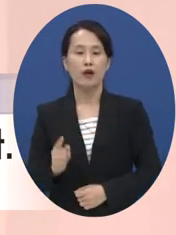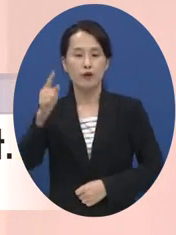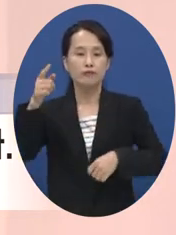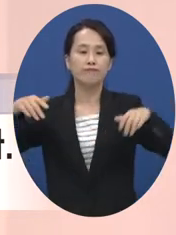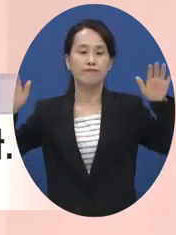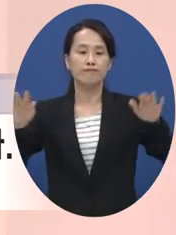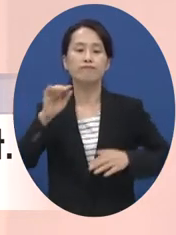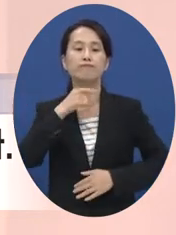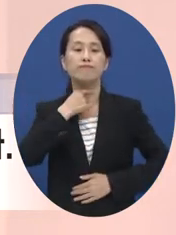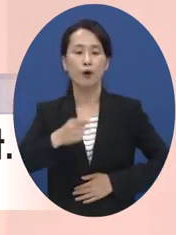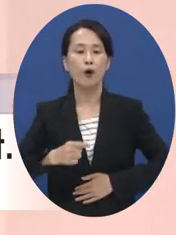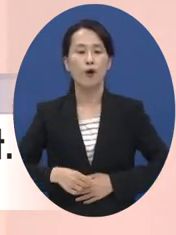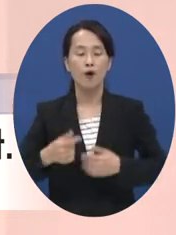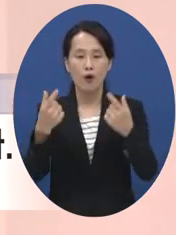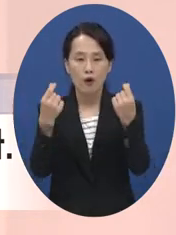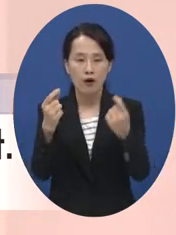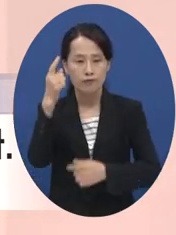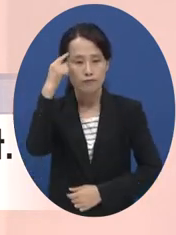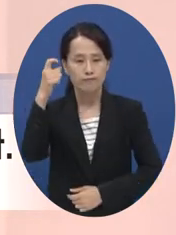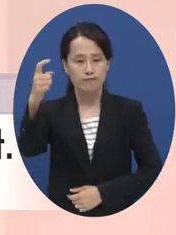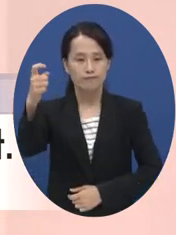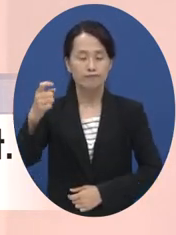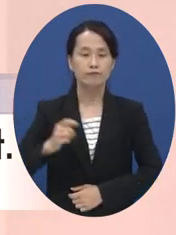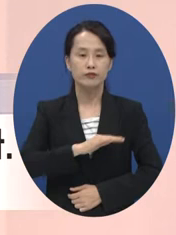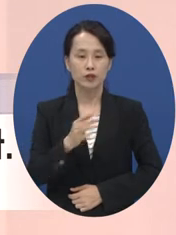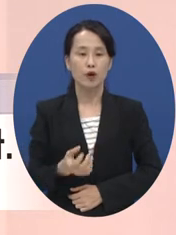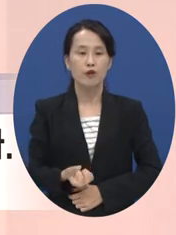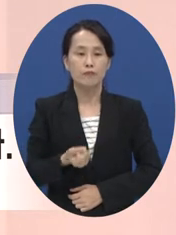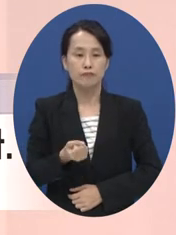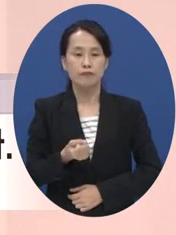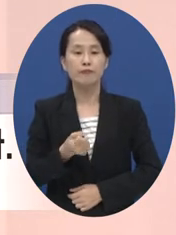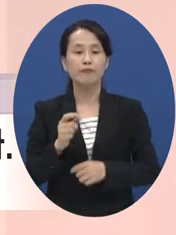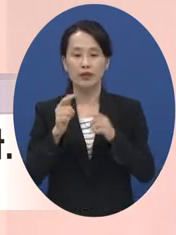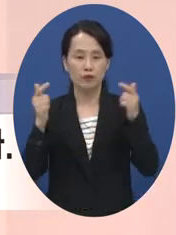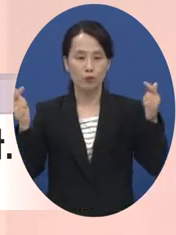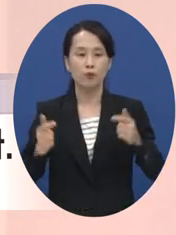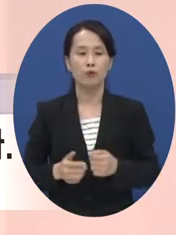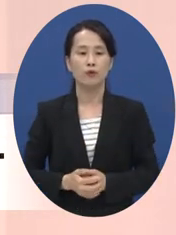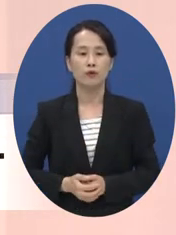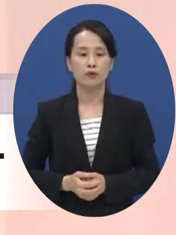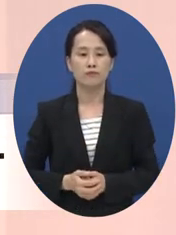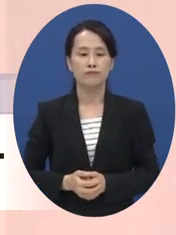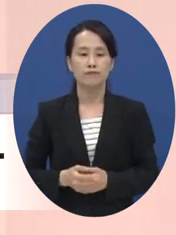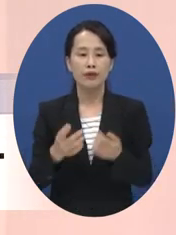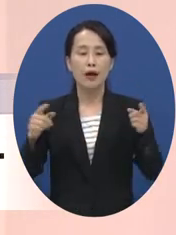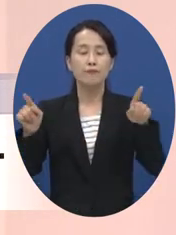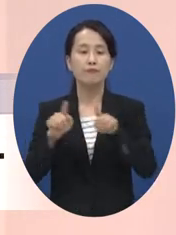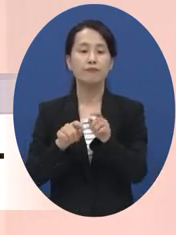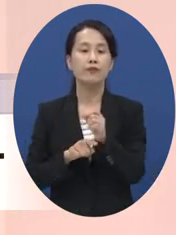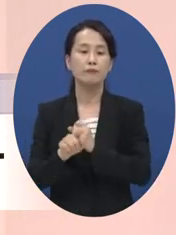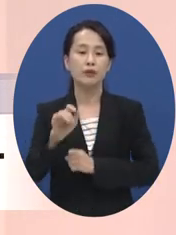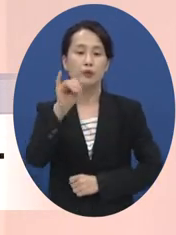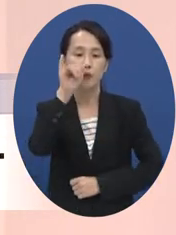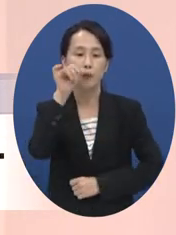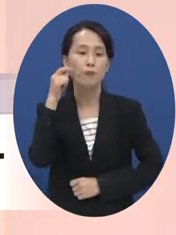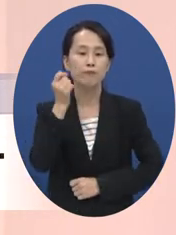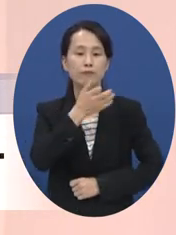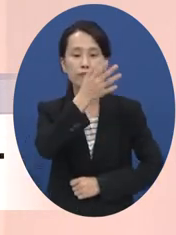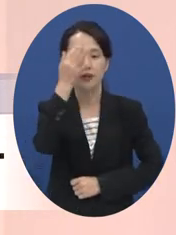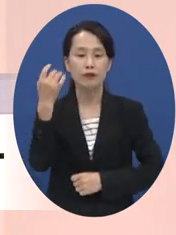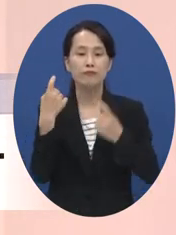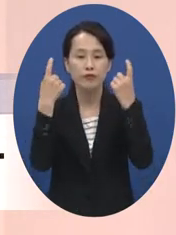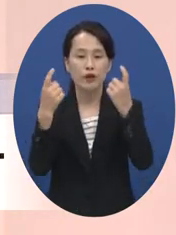자유롭게 비상하겠습니다. 이러한 상상이 저희들만의 것이 아니라 함께 의미